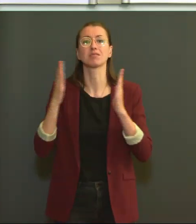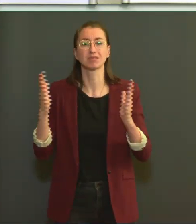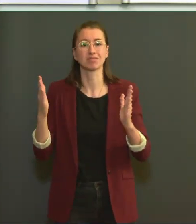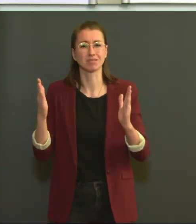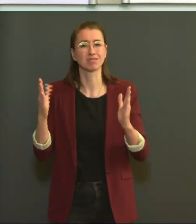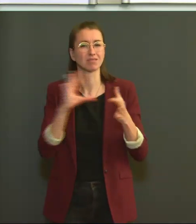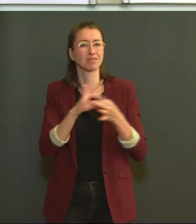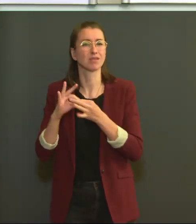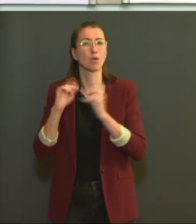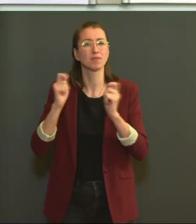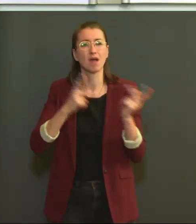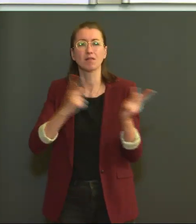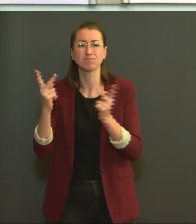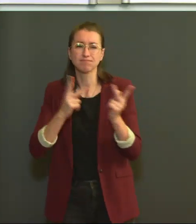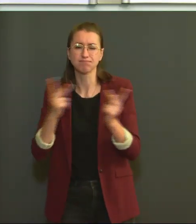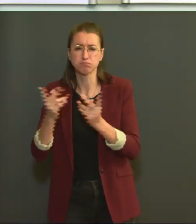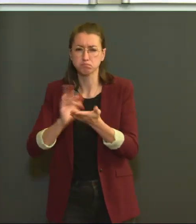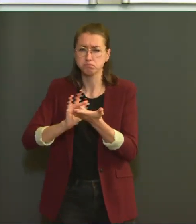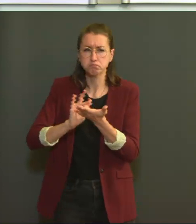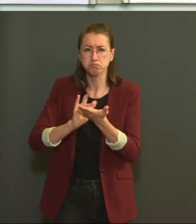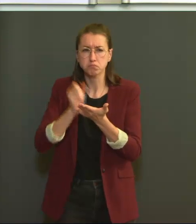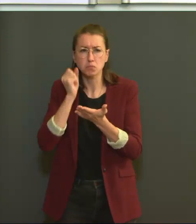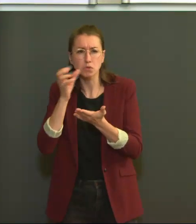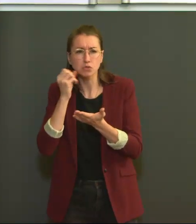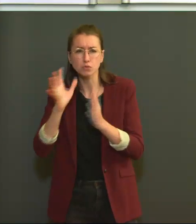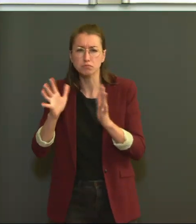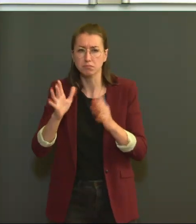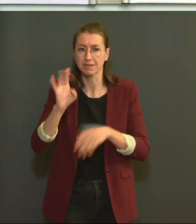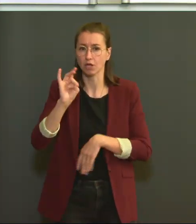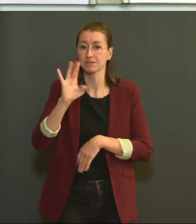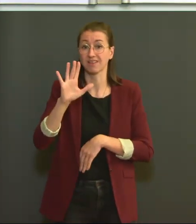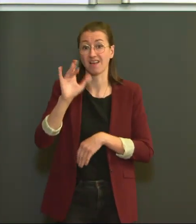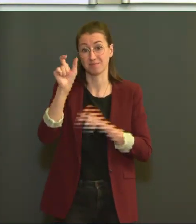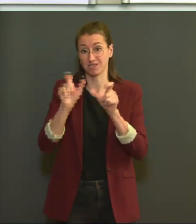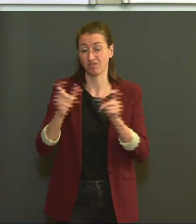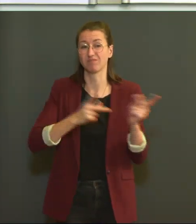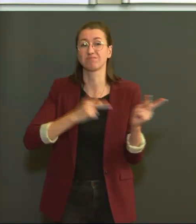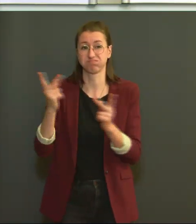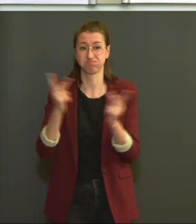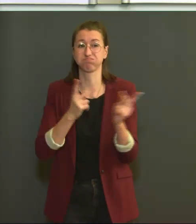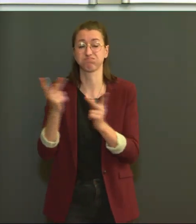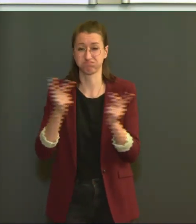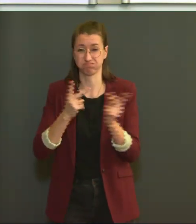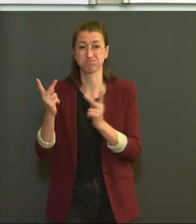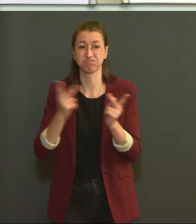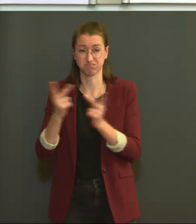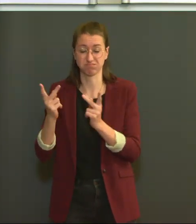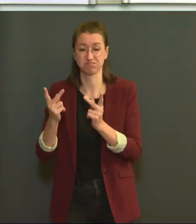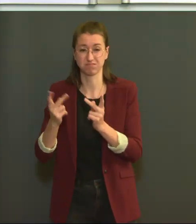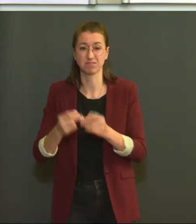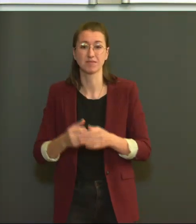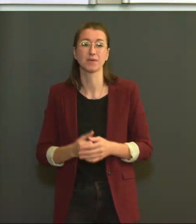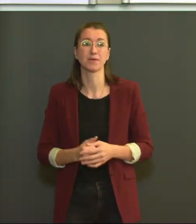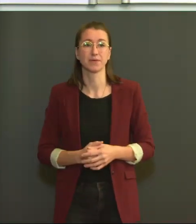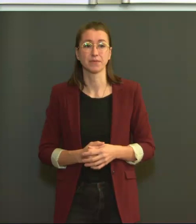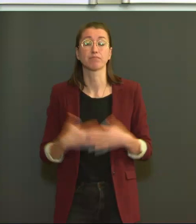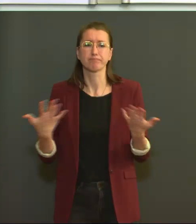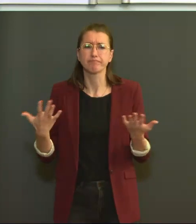en moyenne 45 admissions à l'hôpital par jour, soit une augmentation